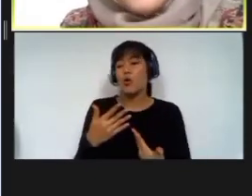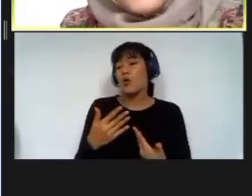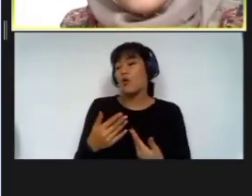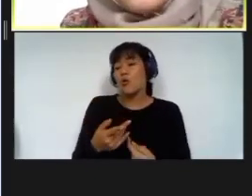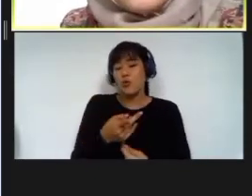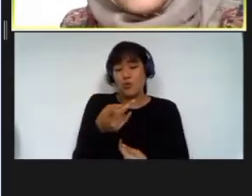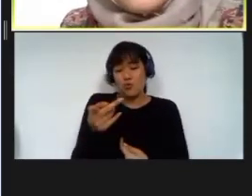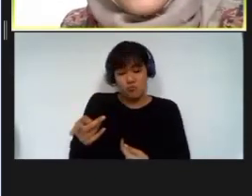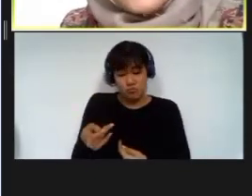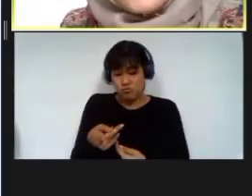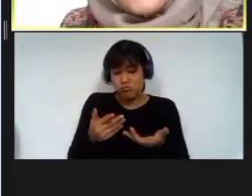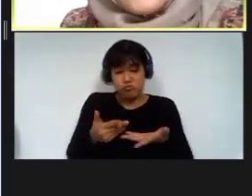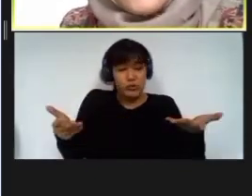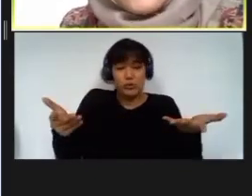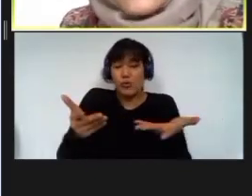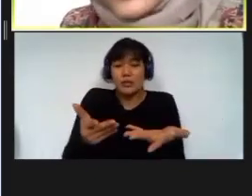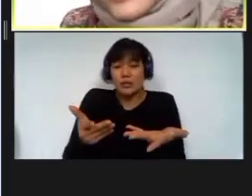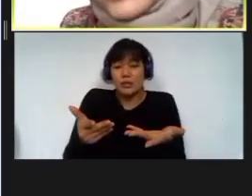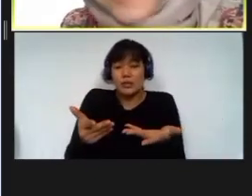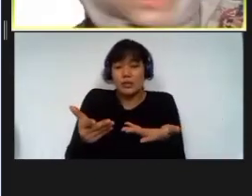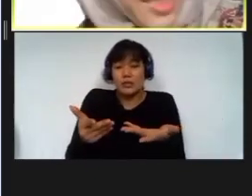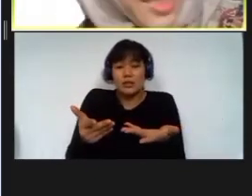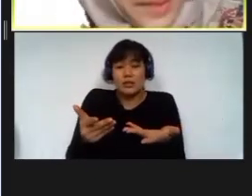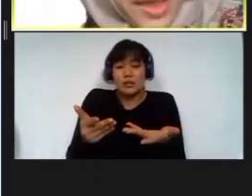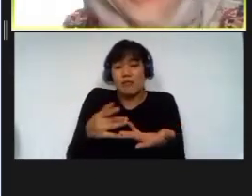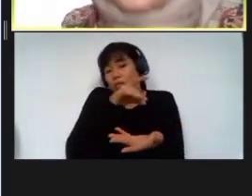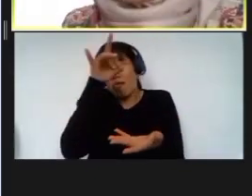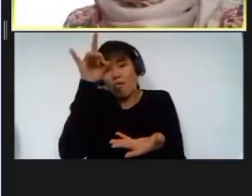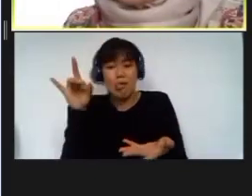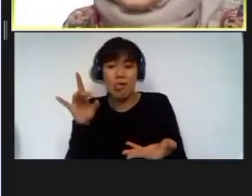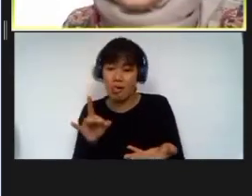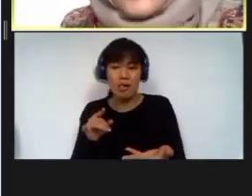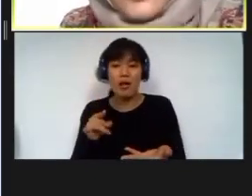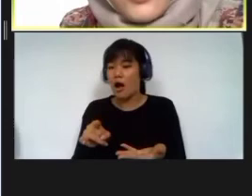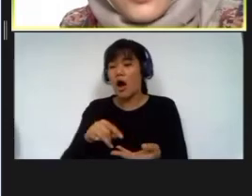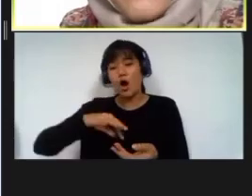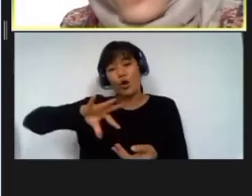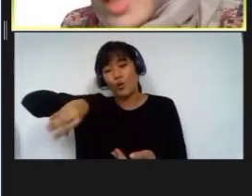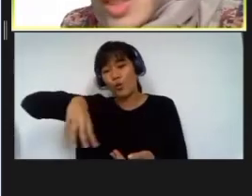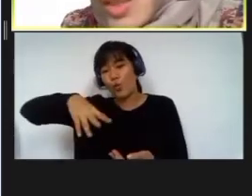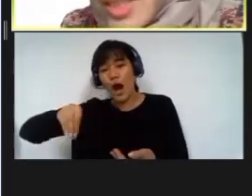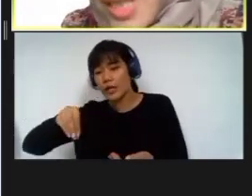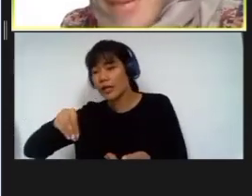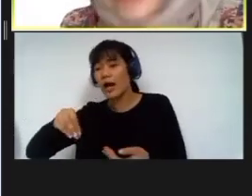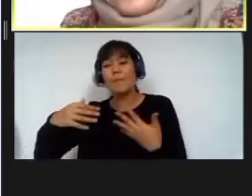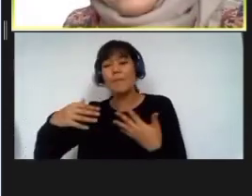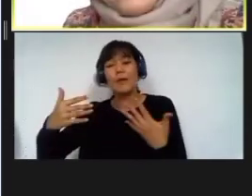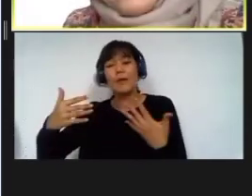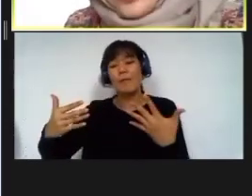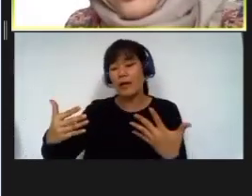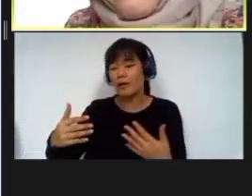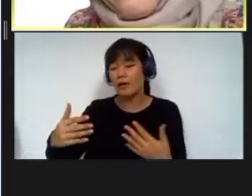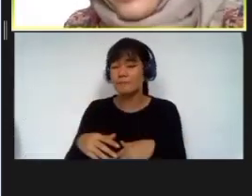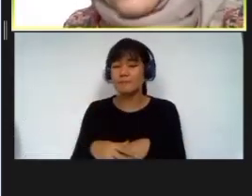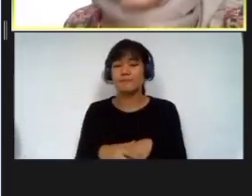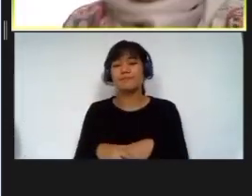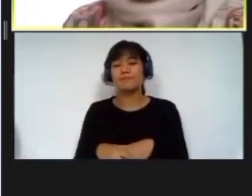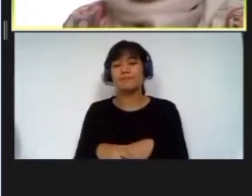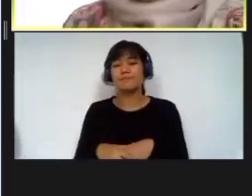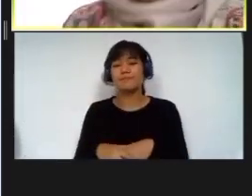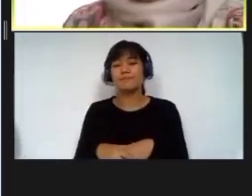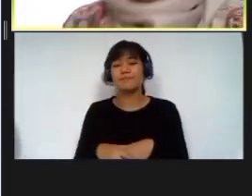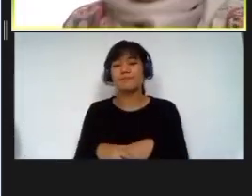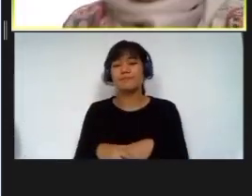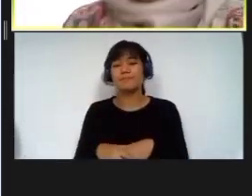itu situasi sosialnya seperti apa gitu, dia dari keluarga broken atau tidak misalnya begitu,